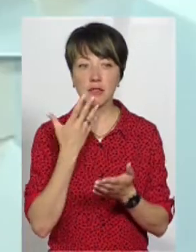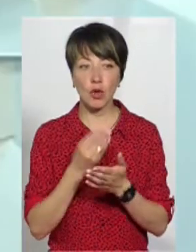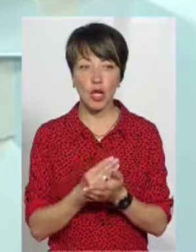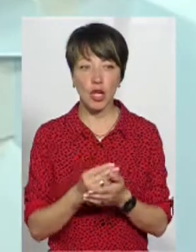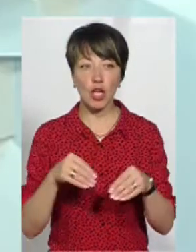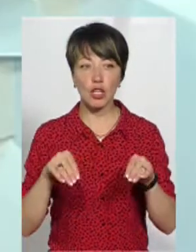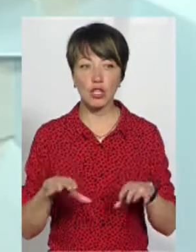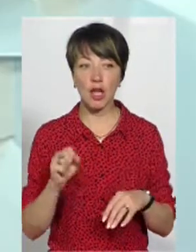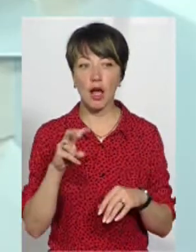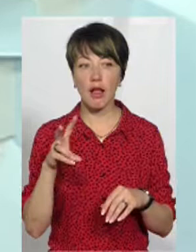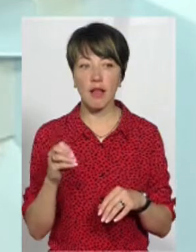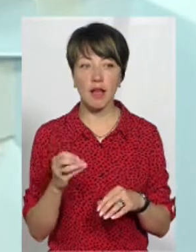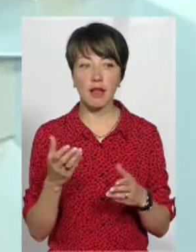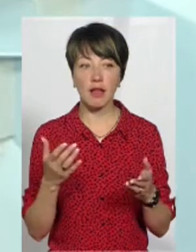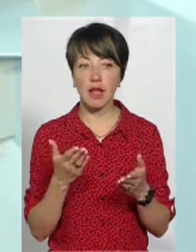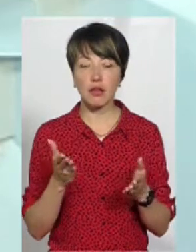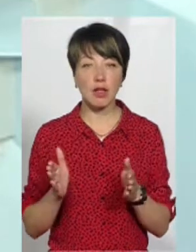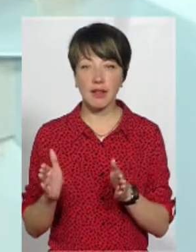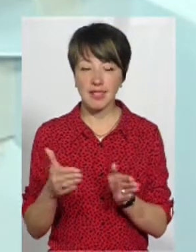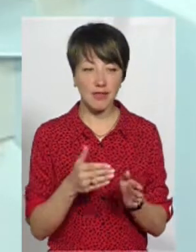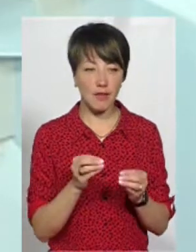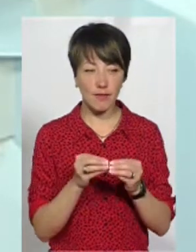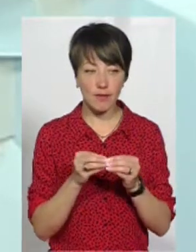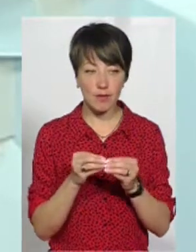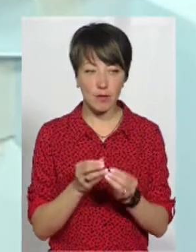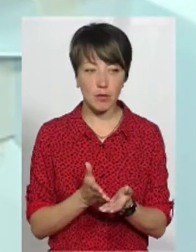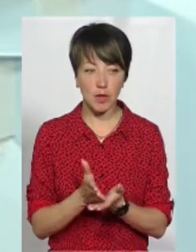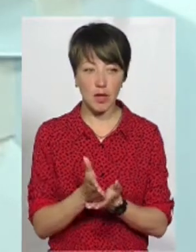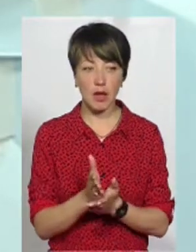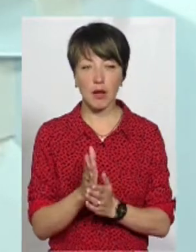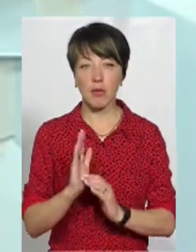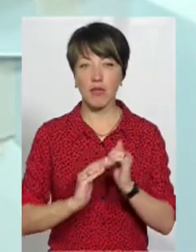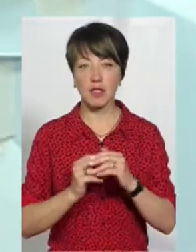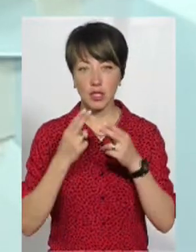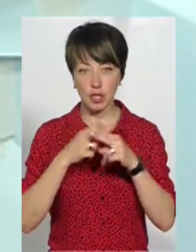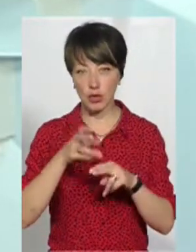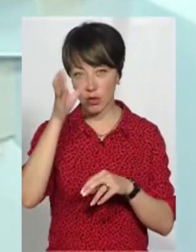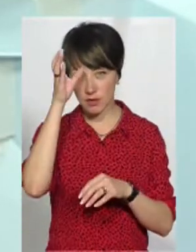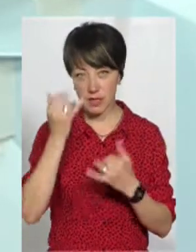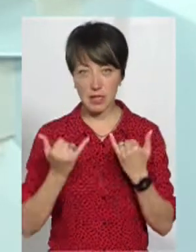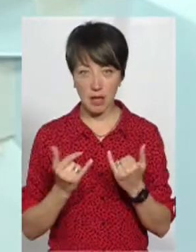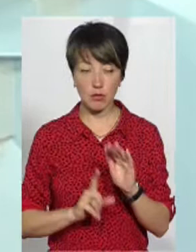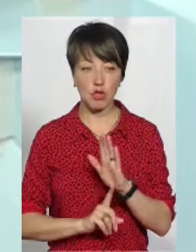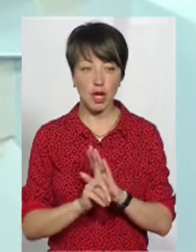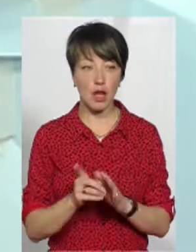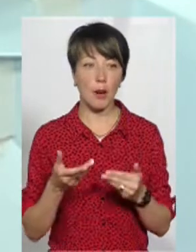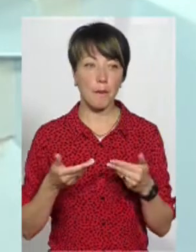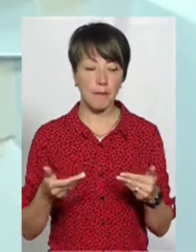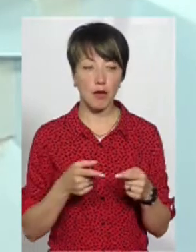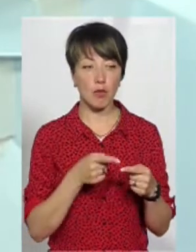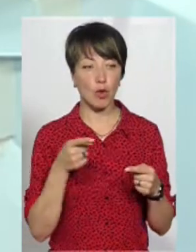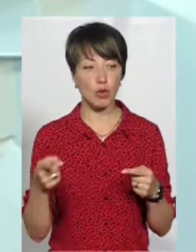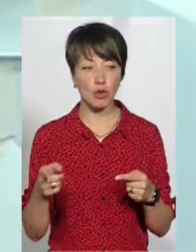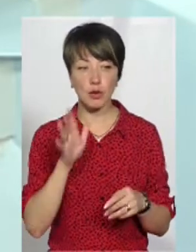політичні рішення. Але якщо вони не звернуть шляху в професійно-технічній освіті, на якій ми стали, то ми